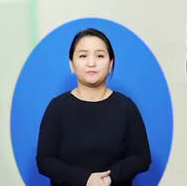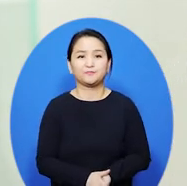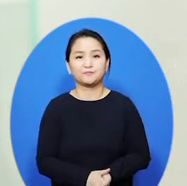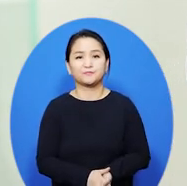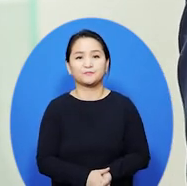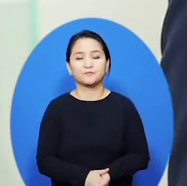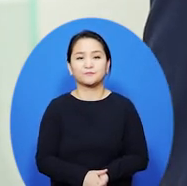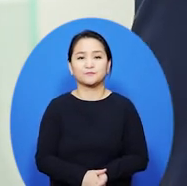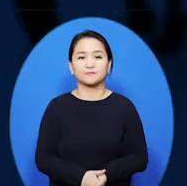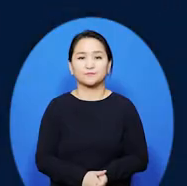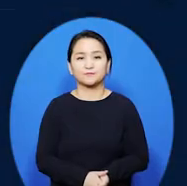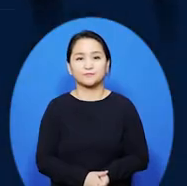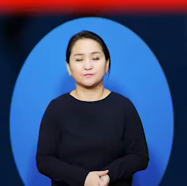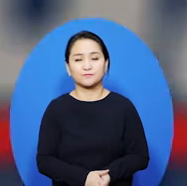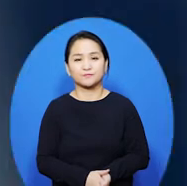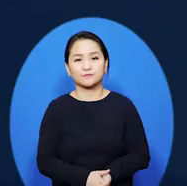бас онцлогтой байх.